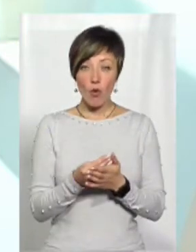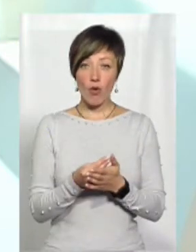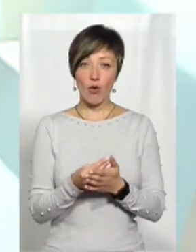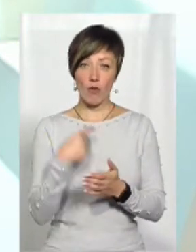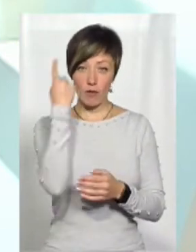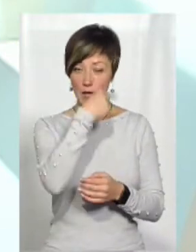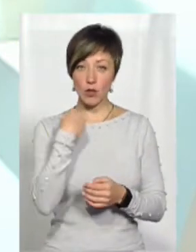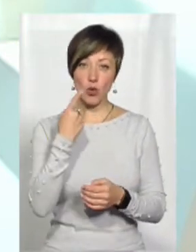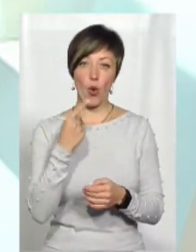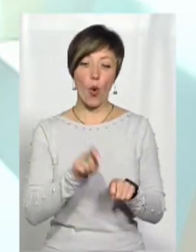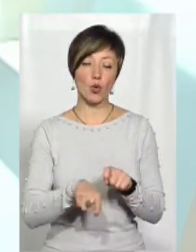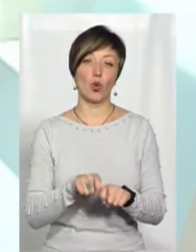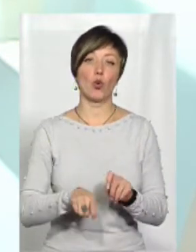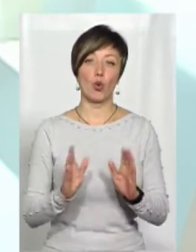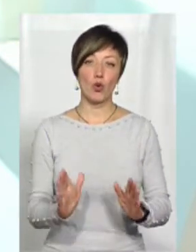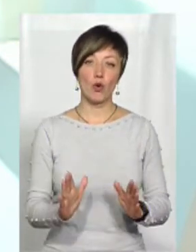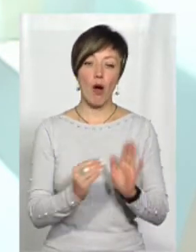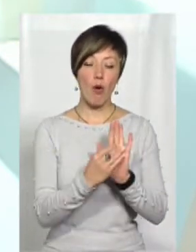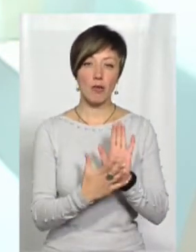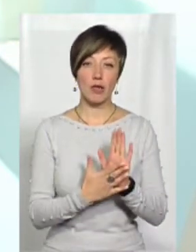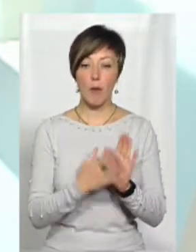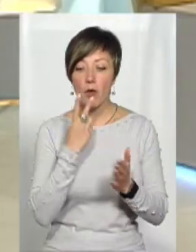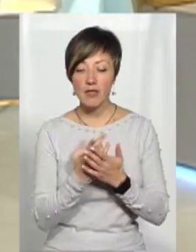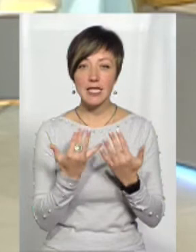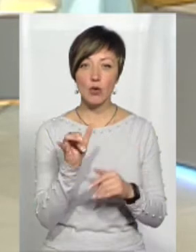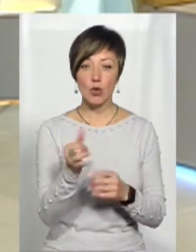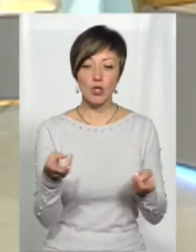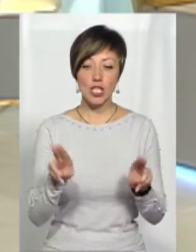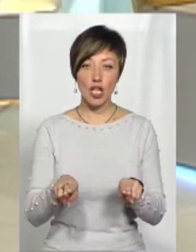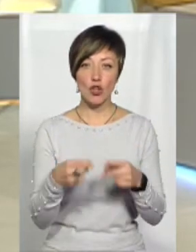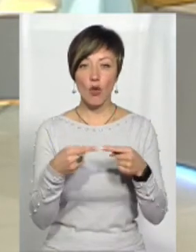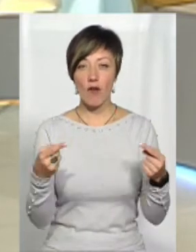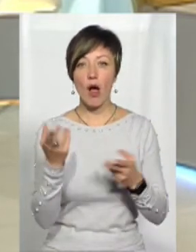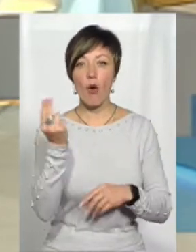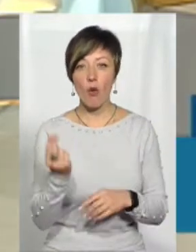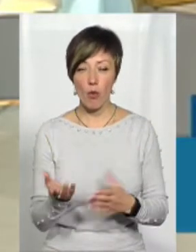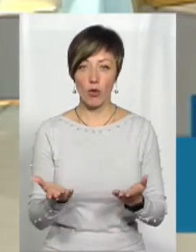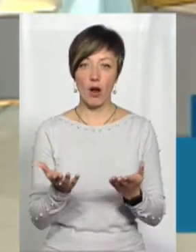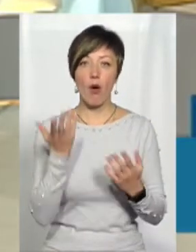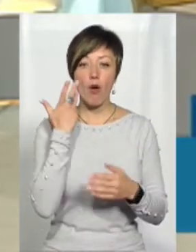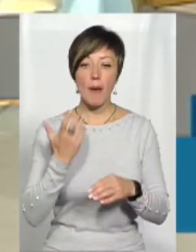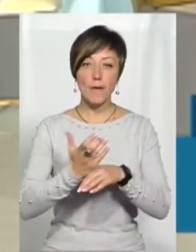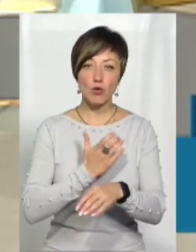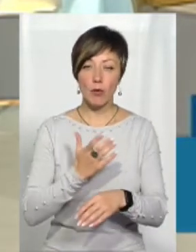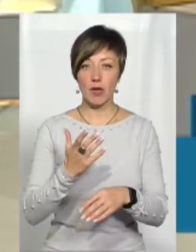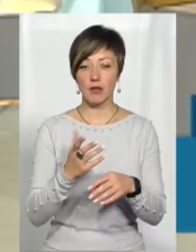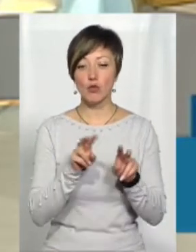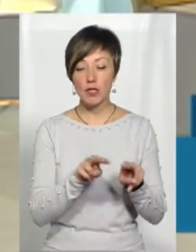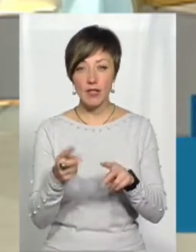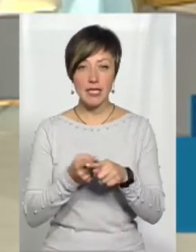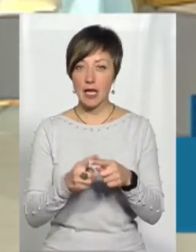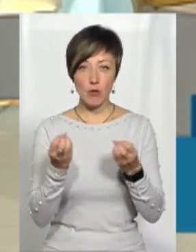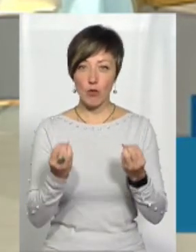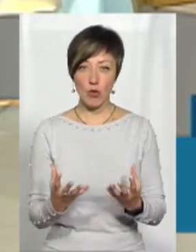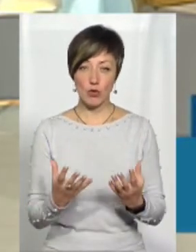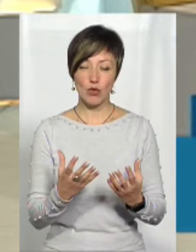власного, ну, як сказати, контролю, для свого обліку, подивіться, скільки в нього в залишках товару, якого кольору вони, коли вони поступили, щоб слідкувати. Це